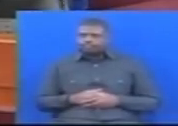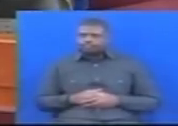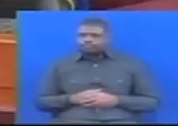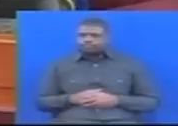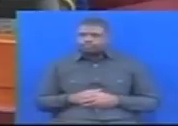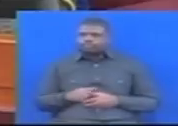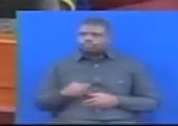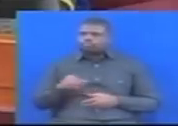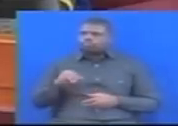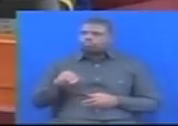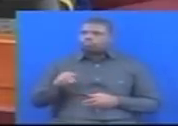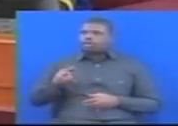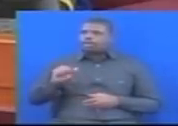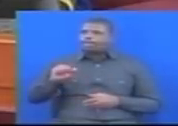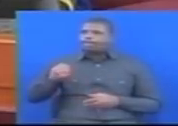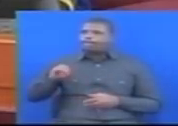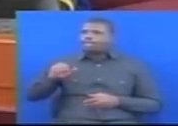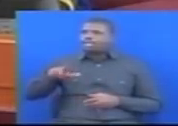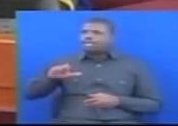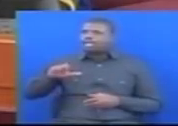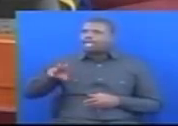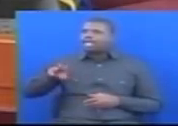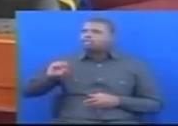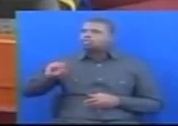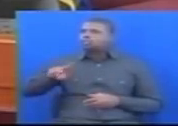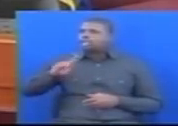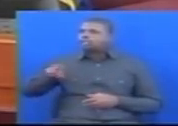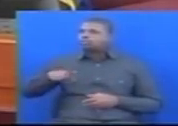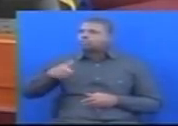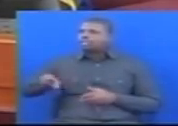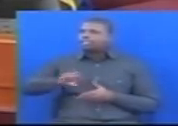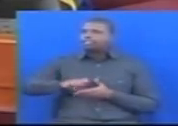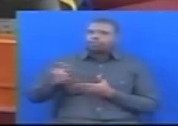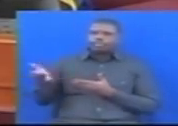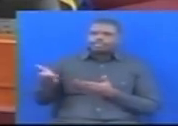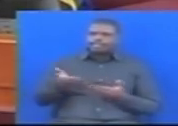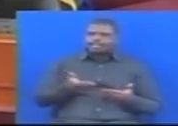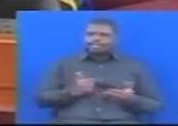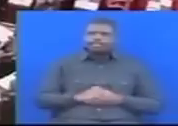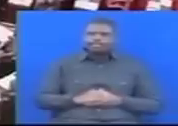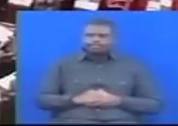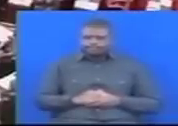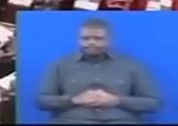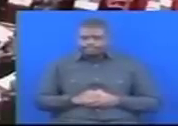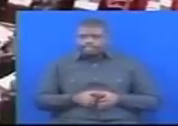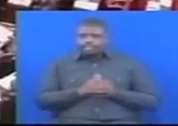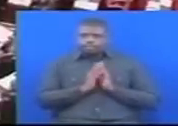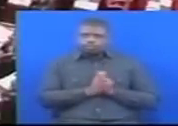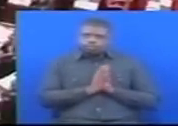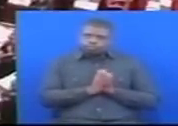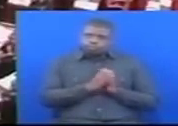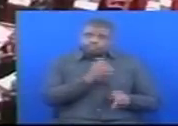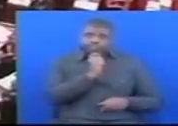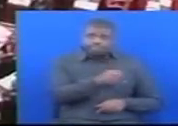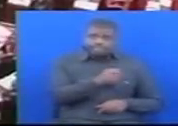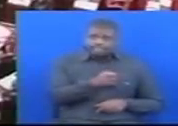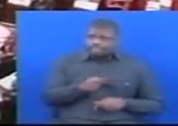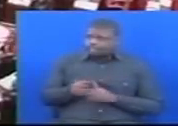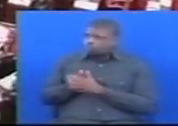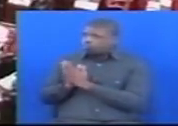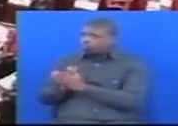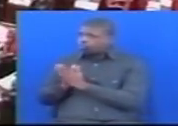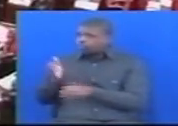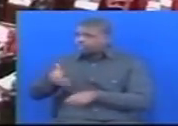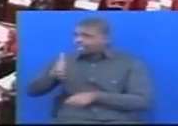Mheshimiwa Mwambaraswa, swali la nyongeza. Nakushukuru sana Mheshimiwa Spika. Na pia naishukuru serikali kwa majibu mazuri